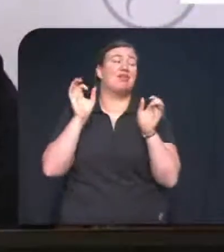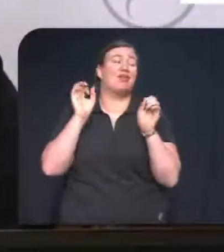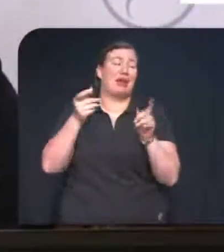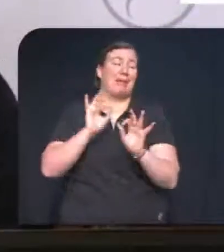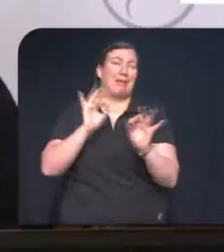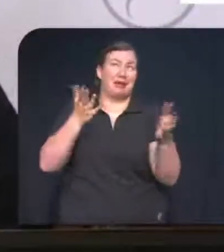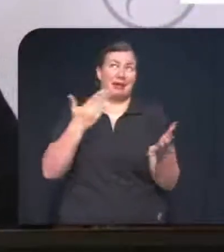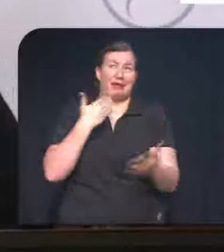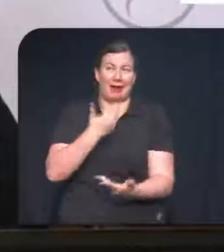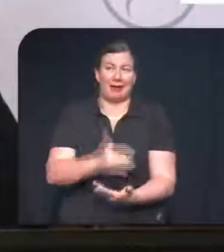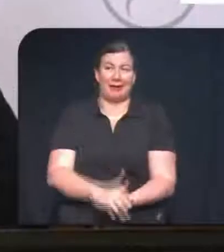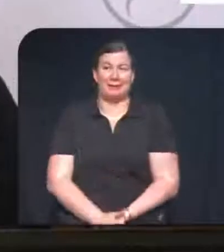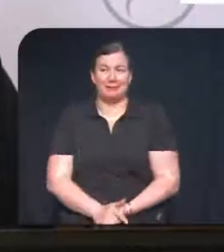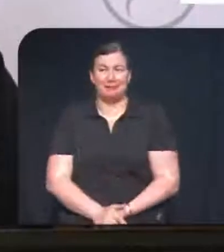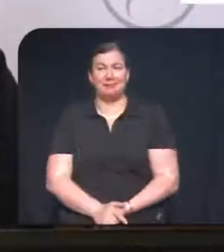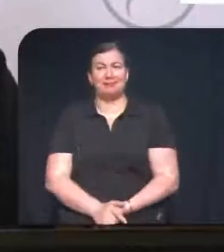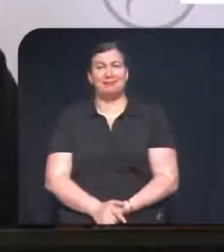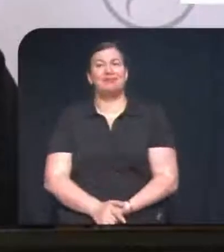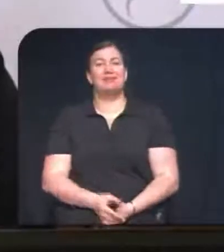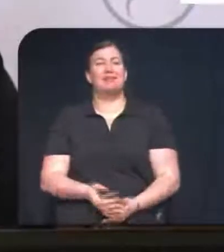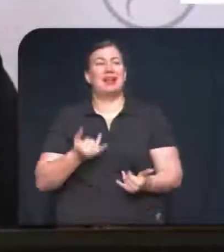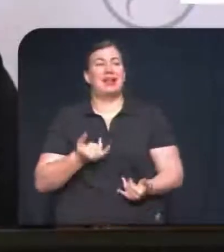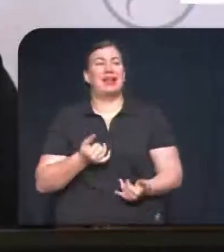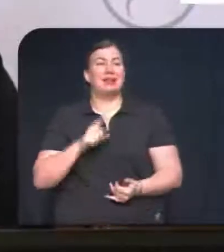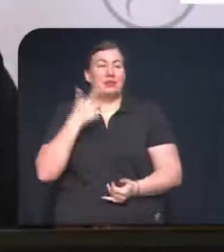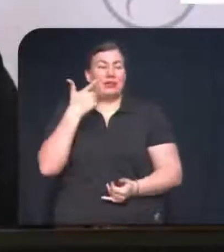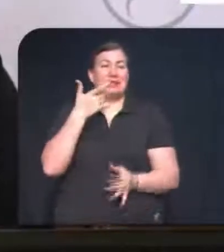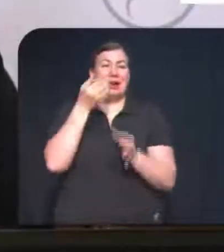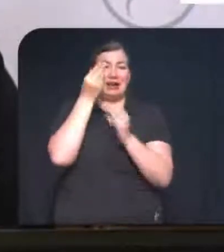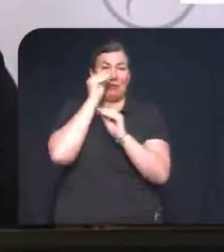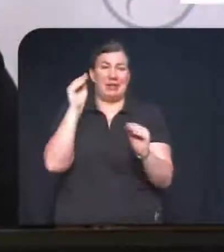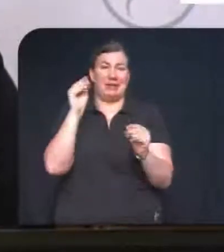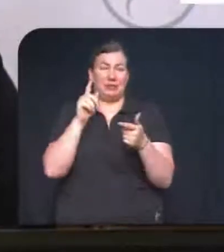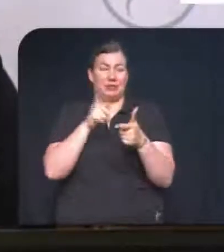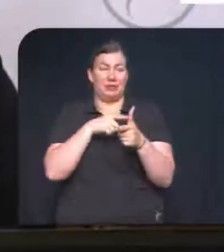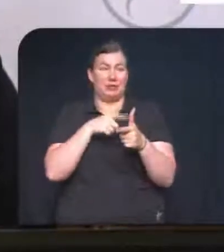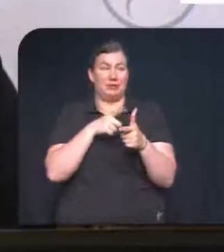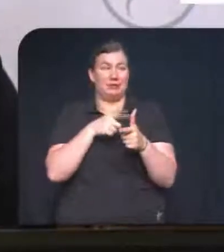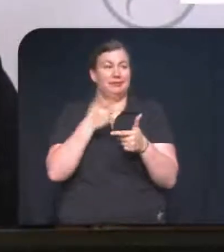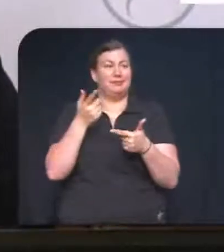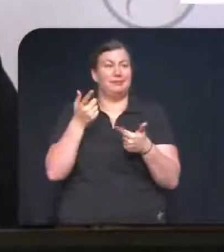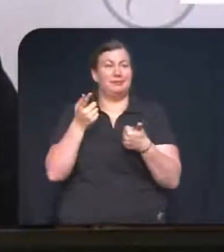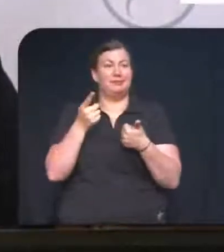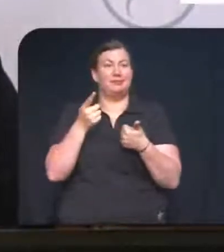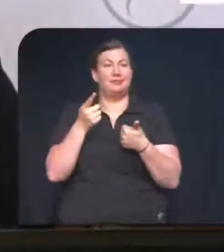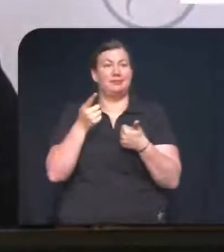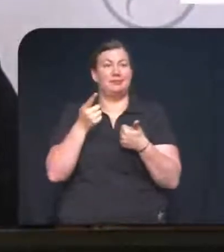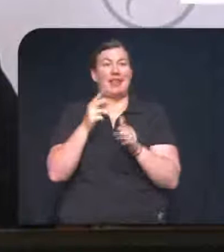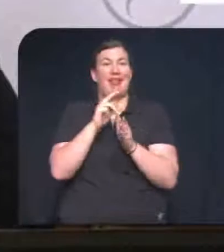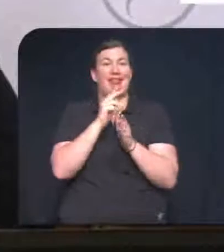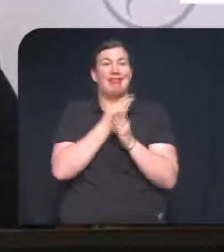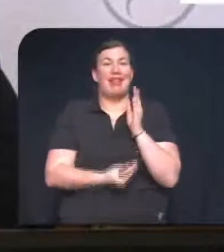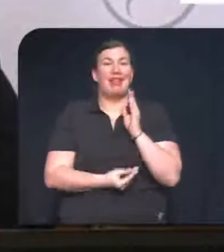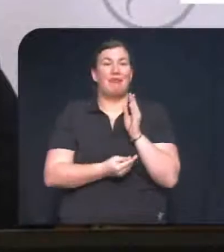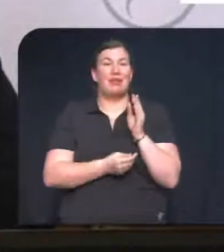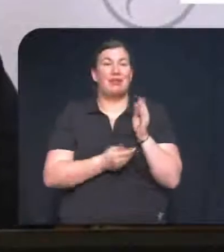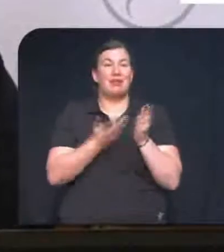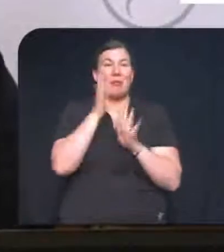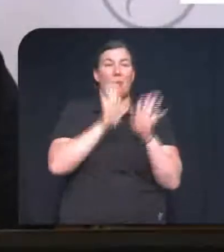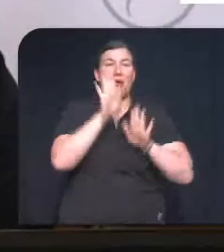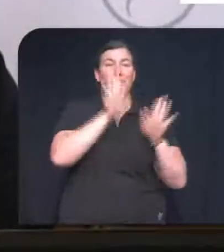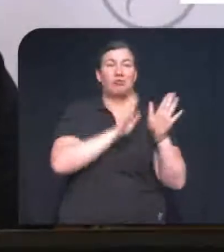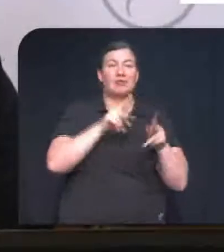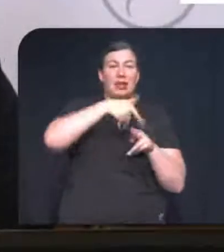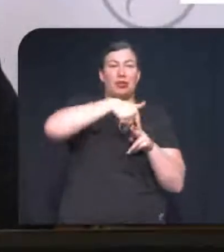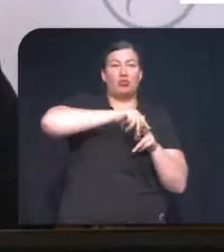Dankeschön also wir haben erst noch zwei Durchsagen einmal das Liquid Demo crazy Tool erarbeitungstreffen bis um 12 Uhr